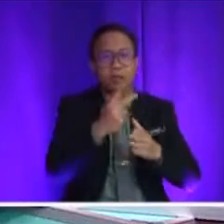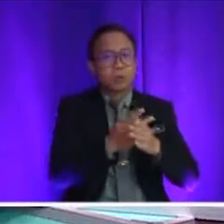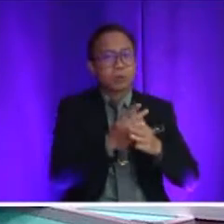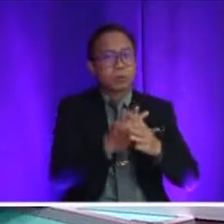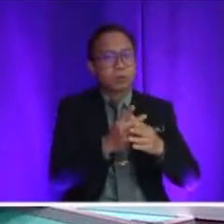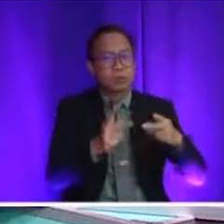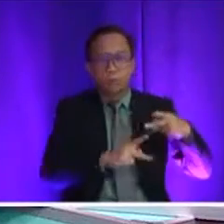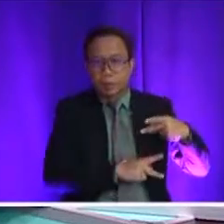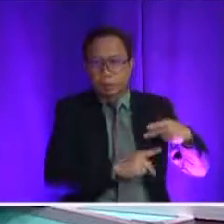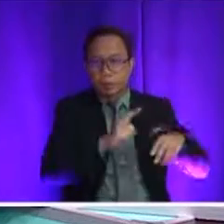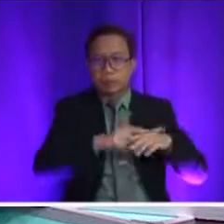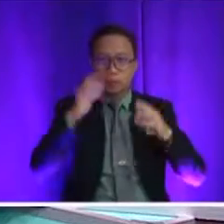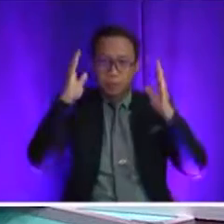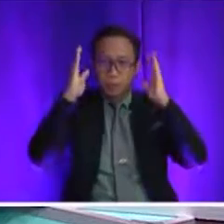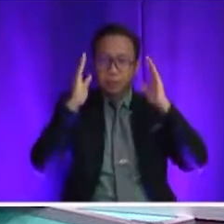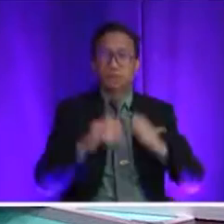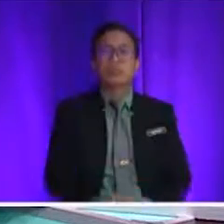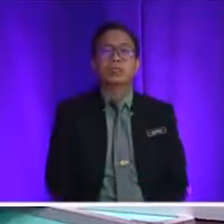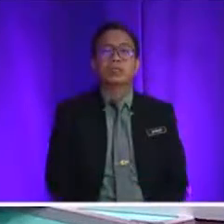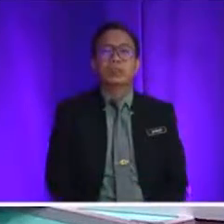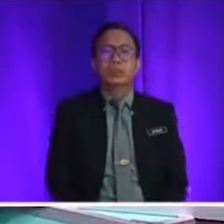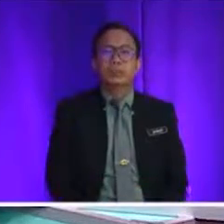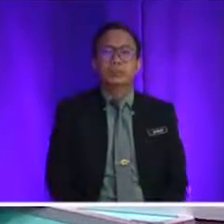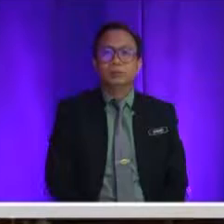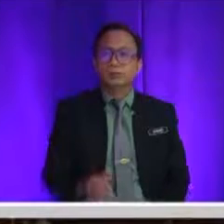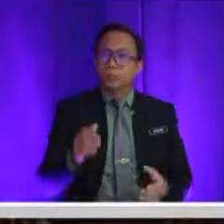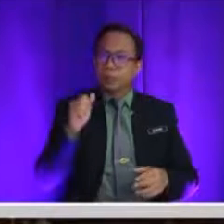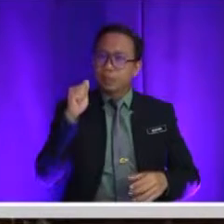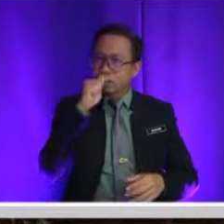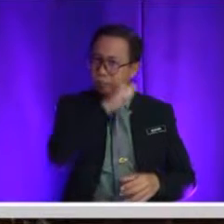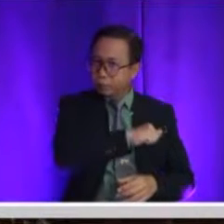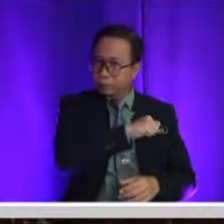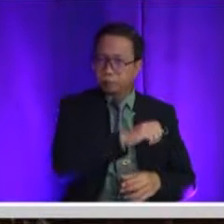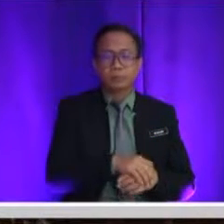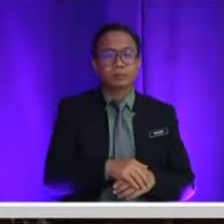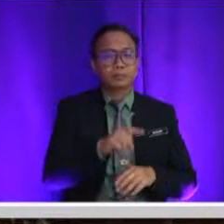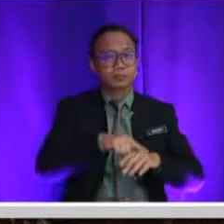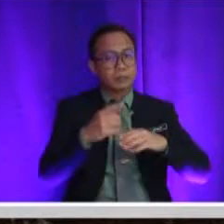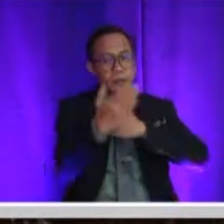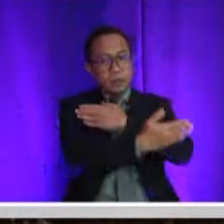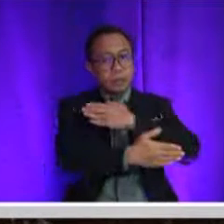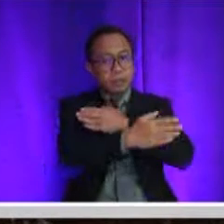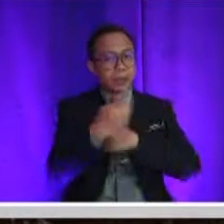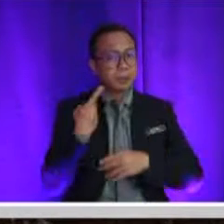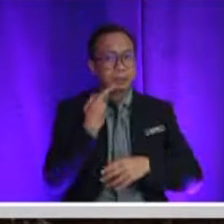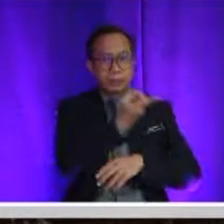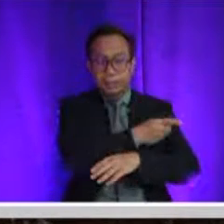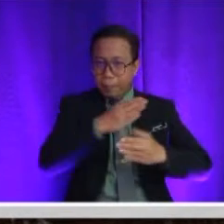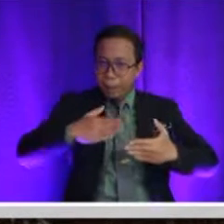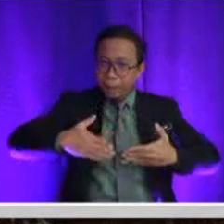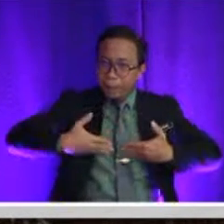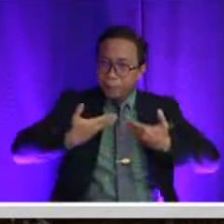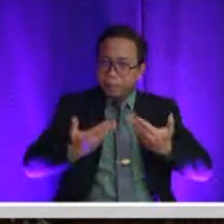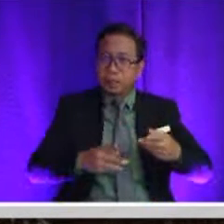Melayu Jadi mereka mengancam British jadi ancaman komunis di negara kita nah ini permulaan Bagaimana komunis